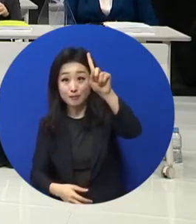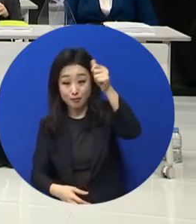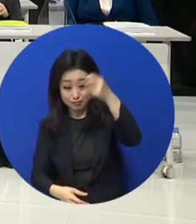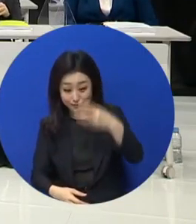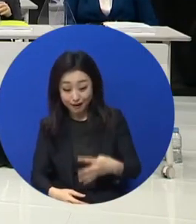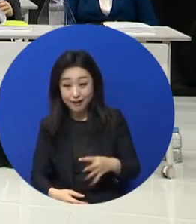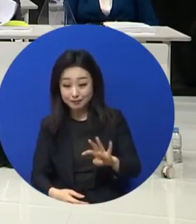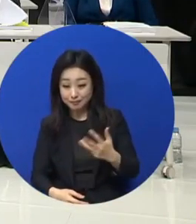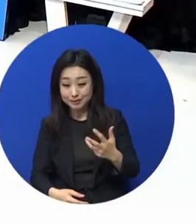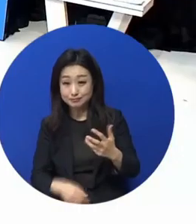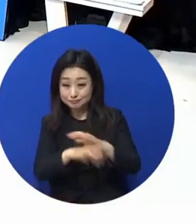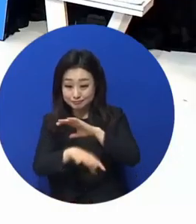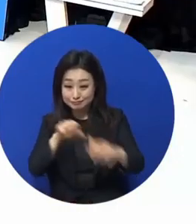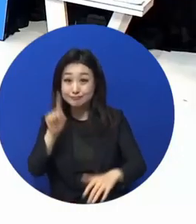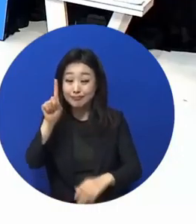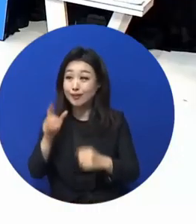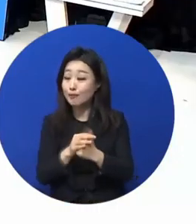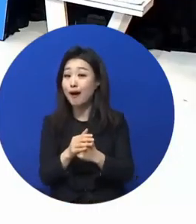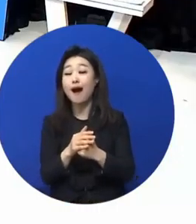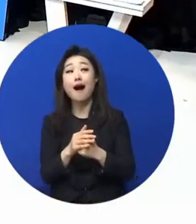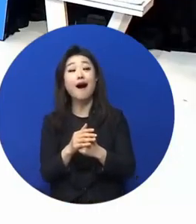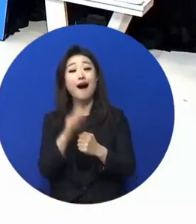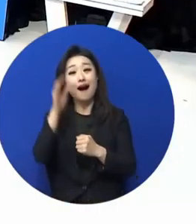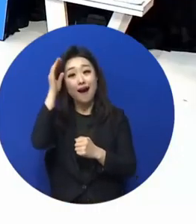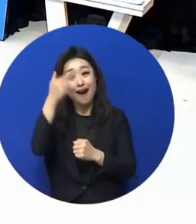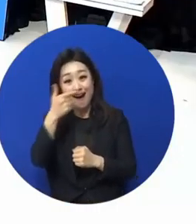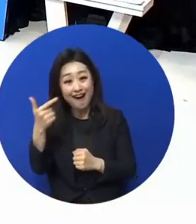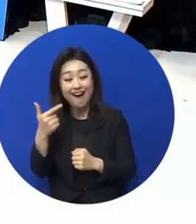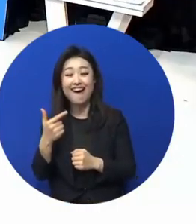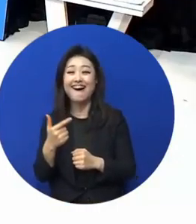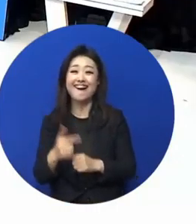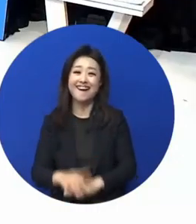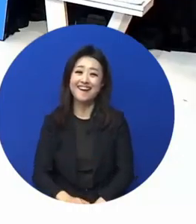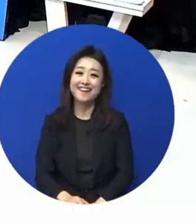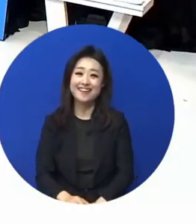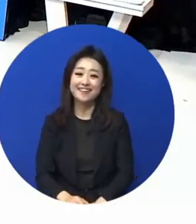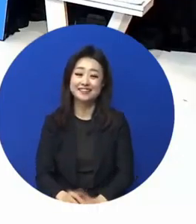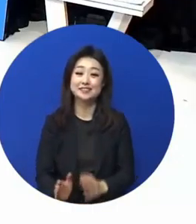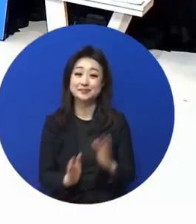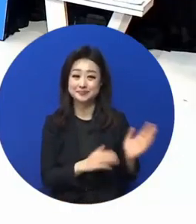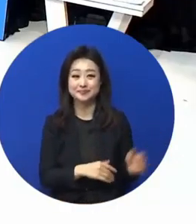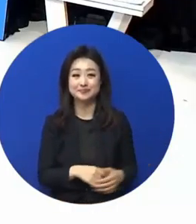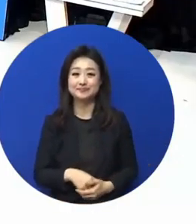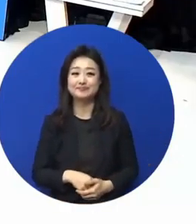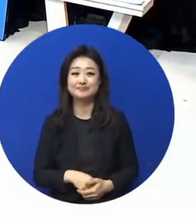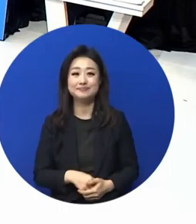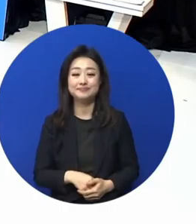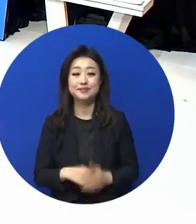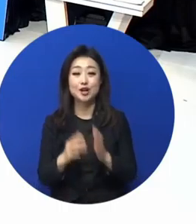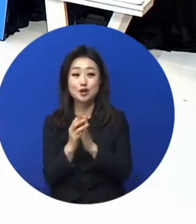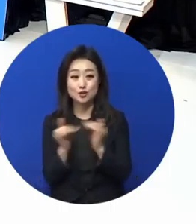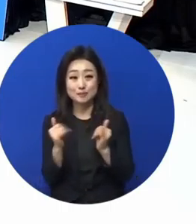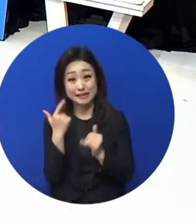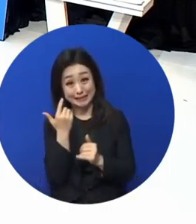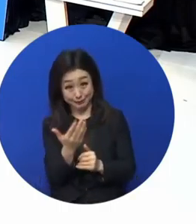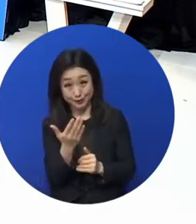뽑기 때문에 어떤 질문이 나올지 또 기대가 되면서 또 긴장도 하게 됩니다. 자, 두 번째 부산시장 후보에게 국민 질문